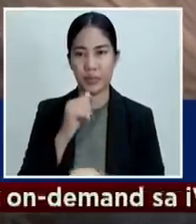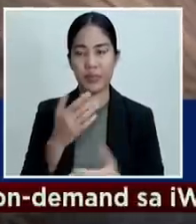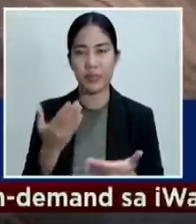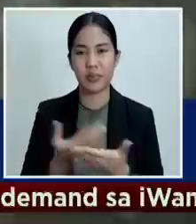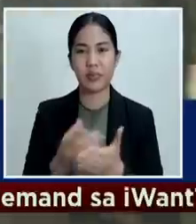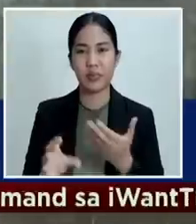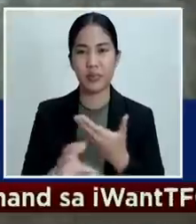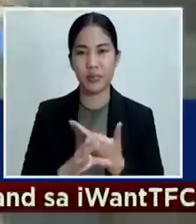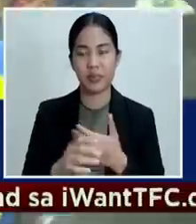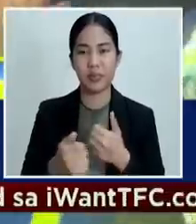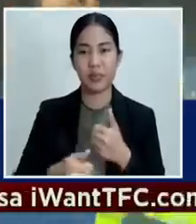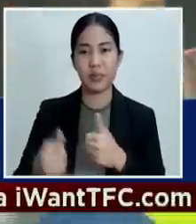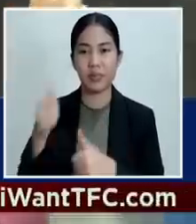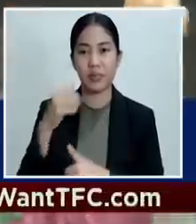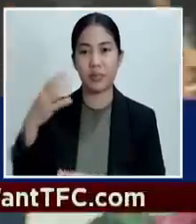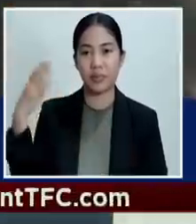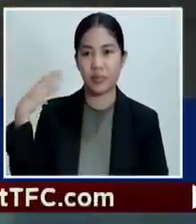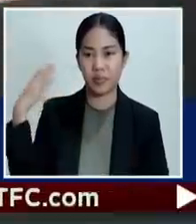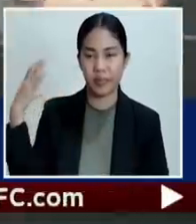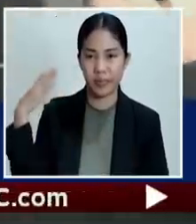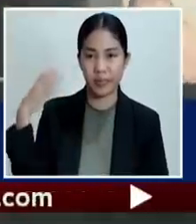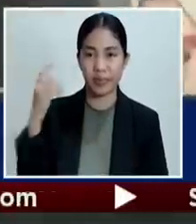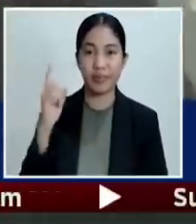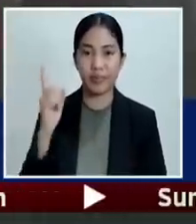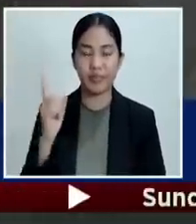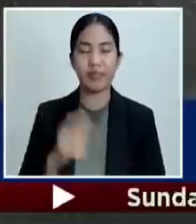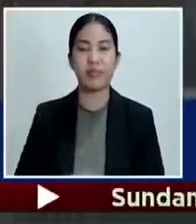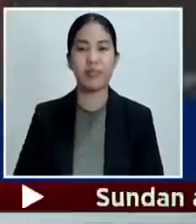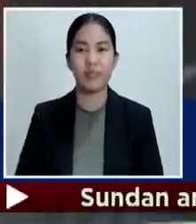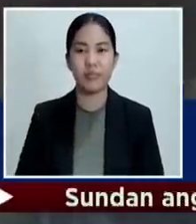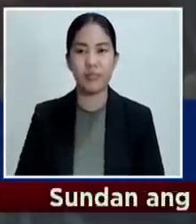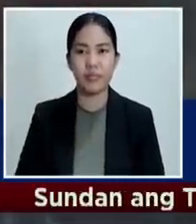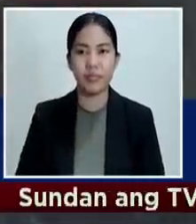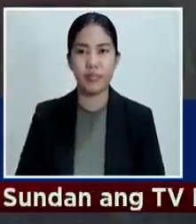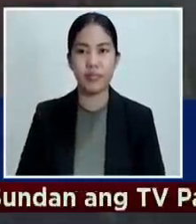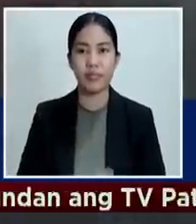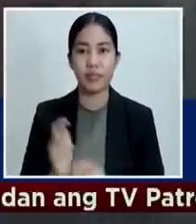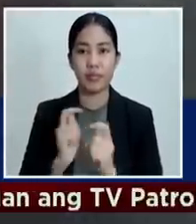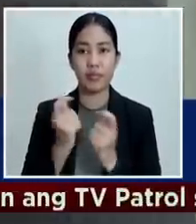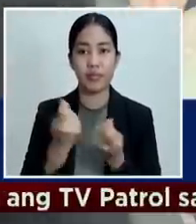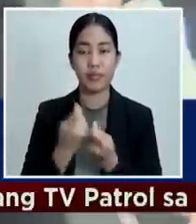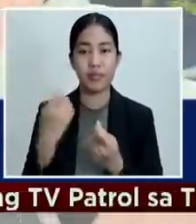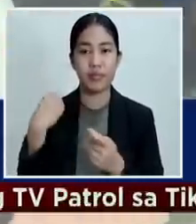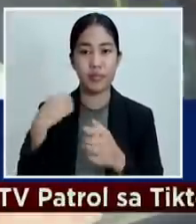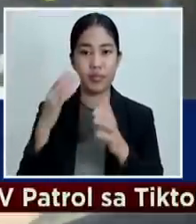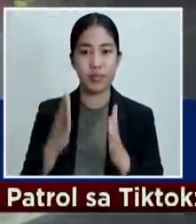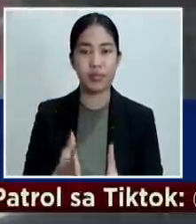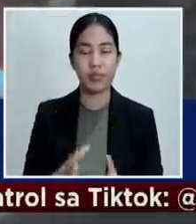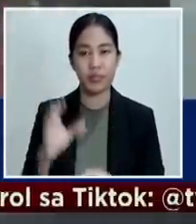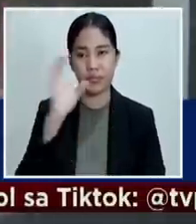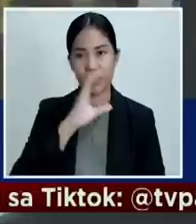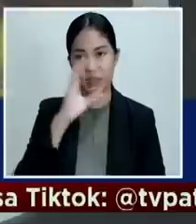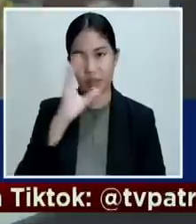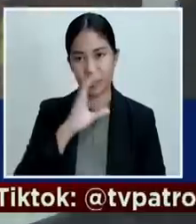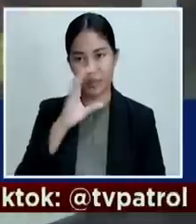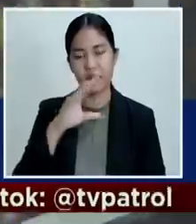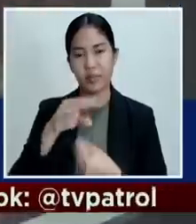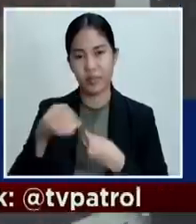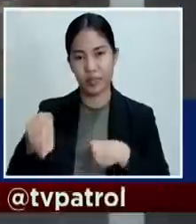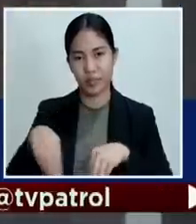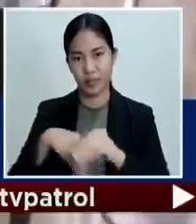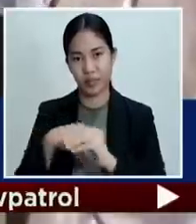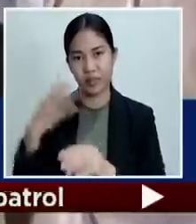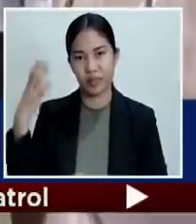head coach na si Alan Stachik. Ayon po sa mga team official, naghahanap na ng kapalit ang Philippine Football